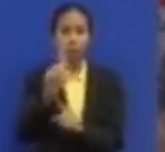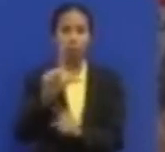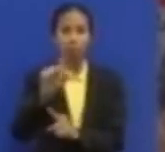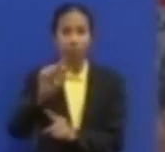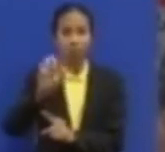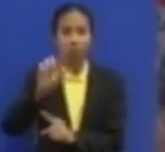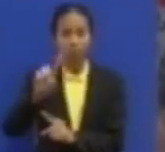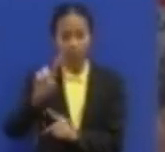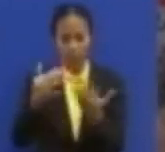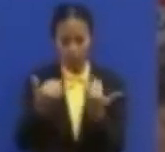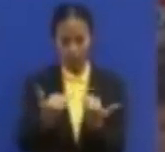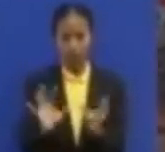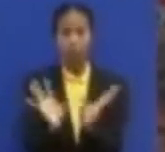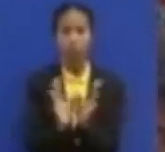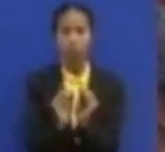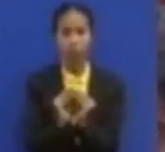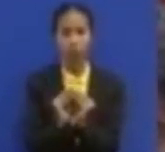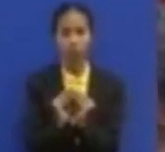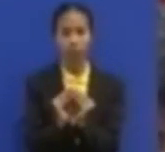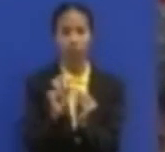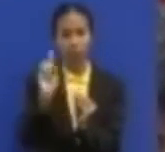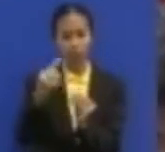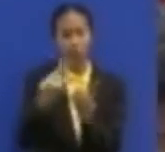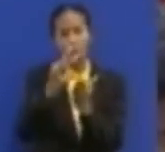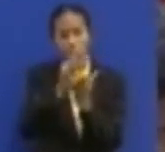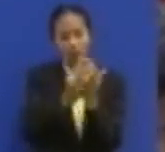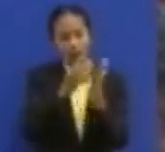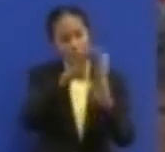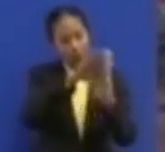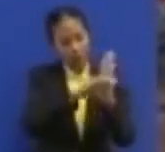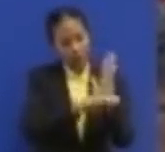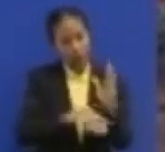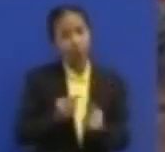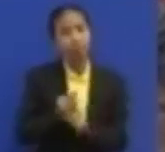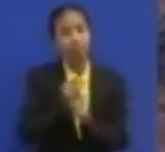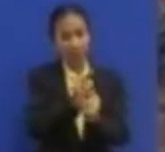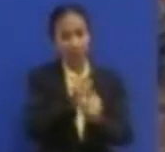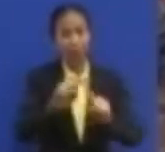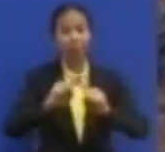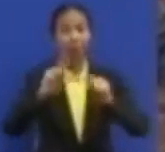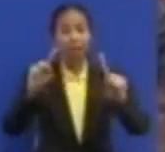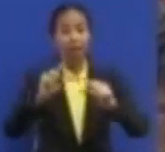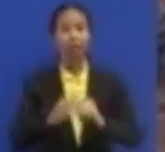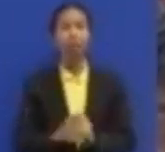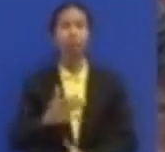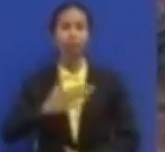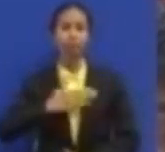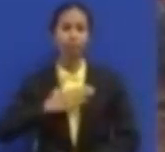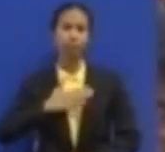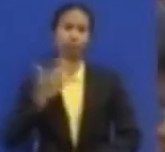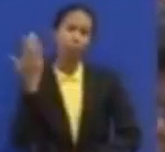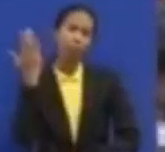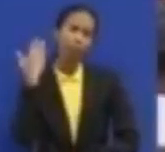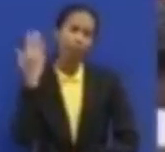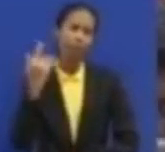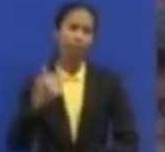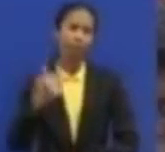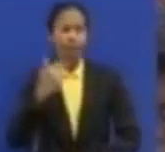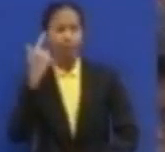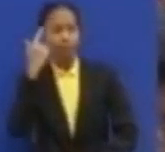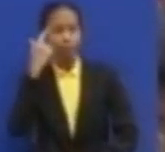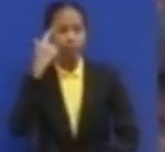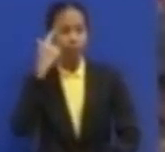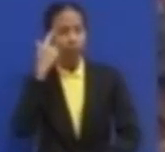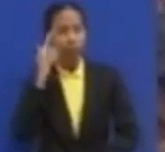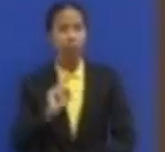มวันนี้ควรจะเป็นไปตามระเบียบวาระแต่ท่านประธานครับสิ่งที่พวกผมยิ้มเมื่อสักครู่เนี่ยผมเกรงว่า